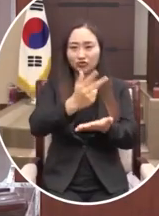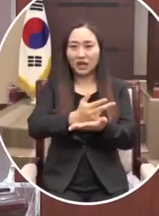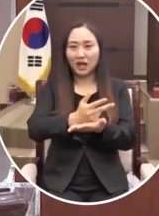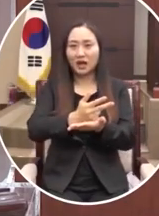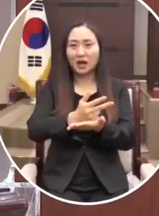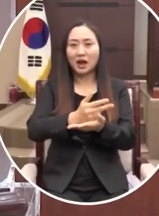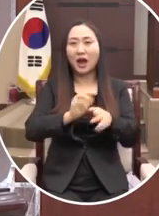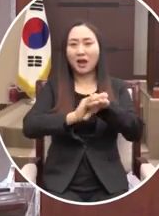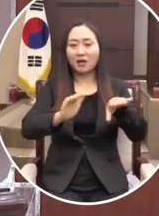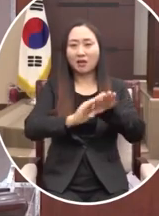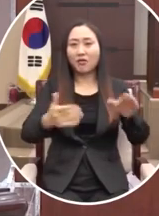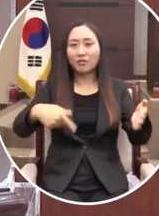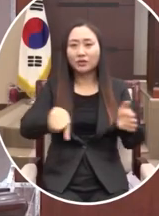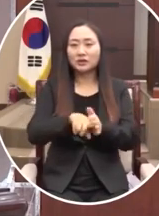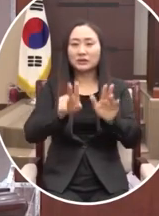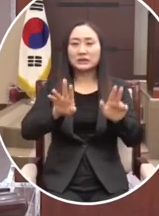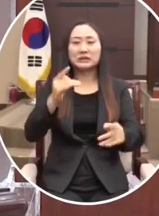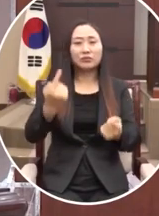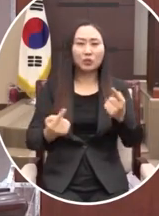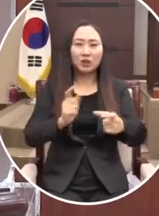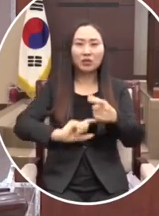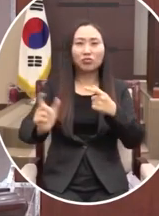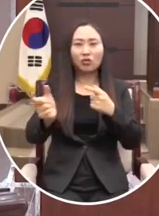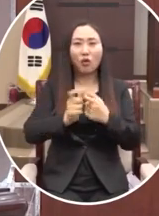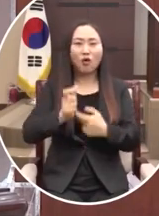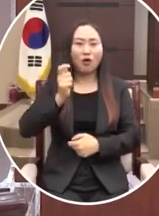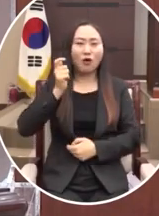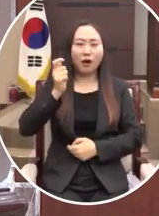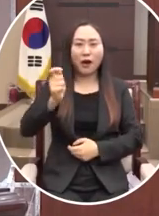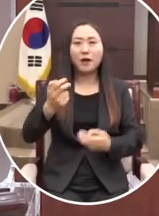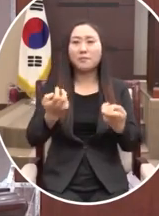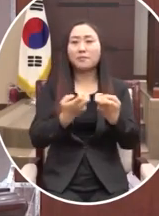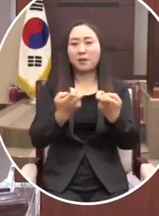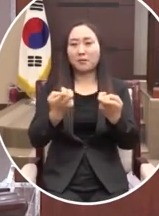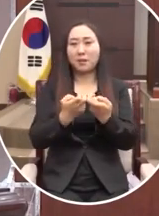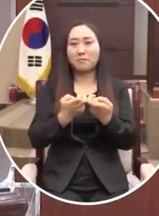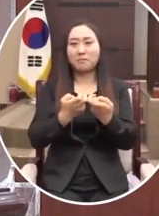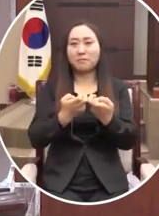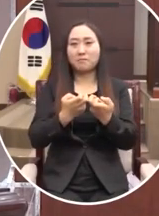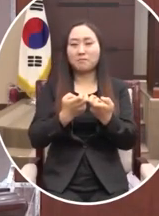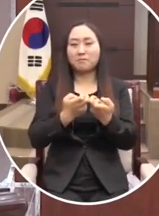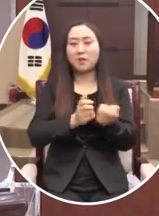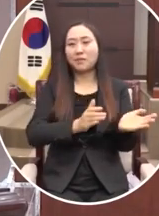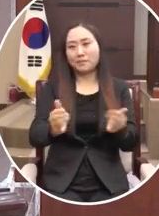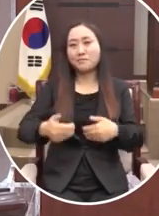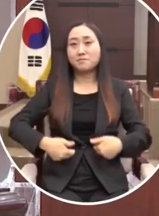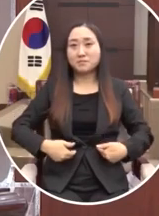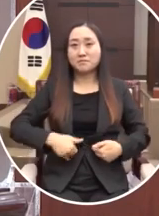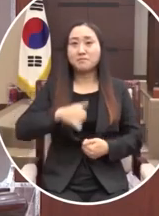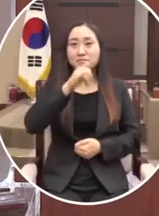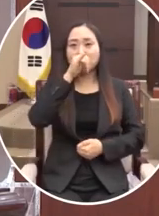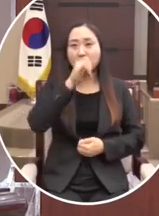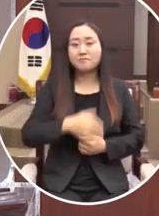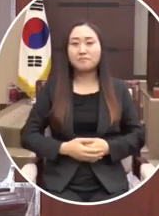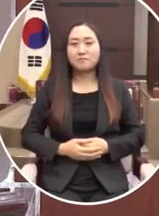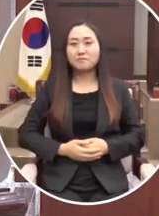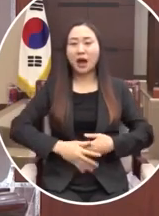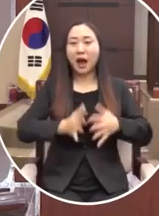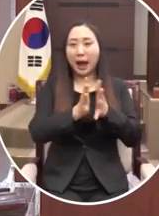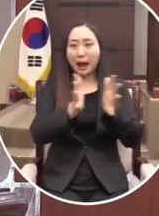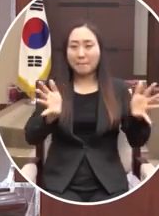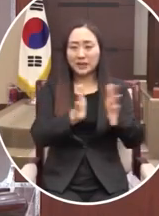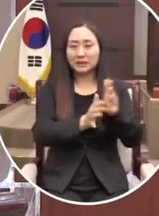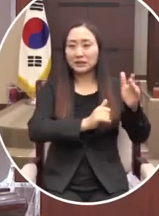문제 해소를 위해서는 지금보다도 더 강력한 특단의 개선책을 만들어야만 할 것입니다.